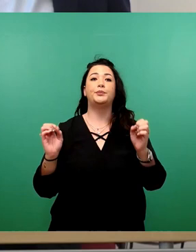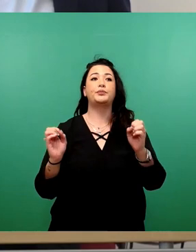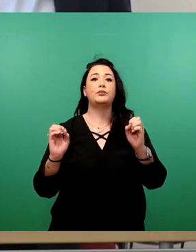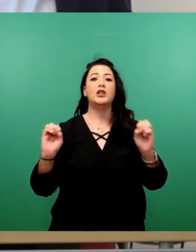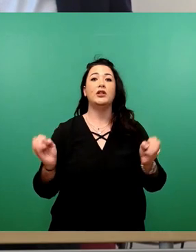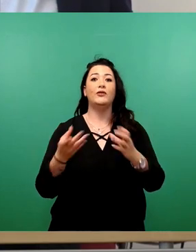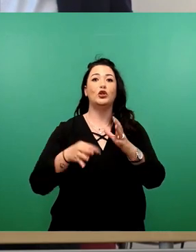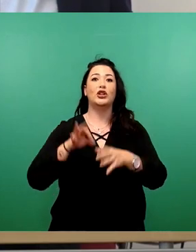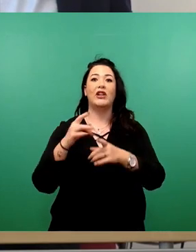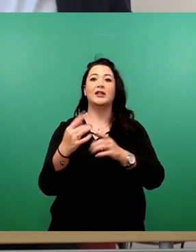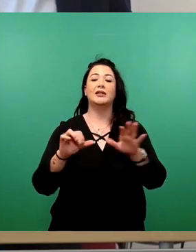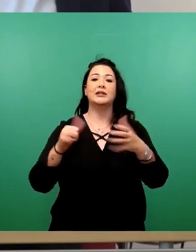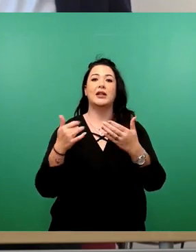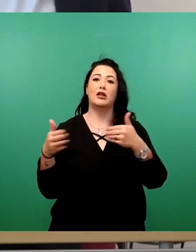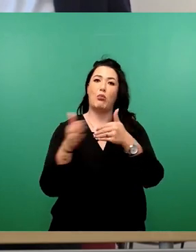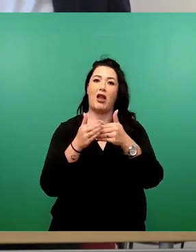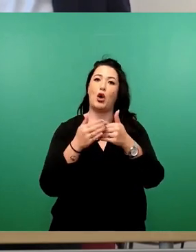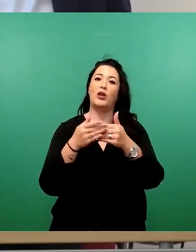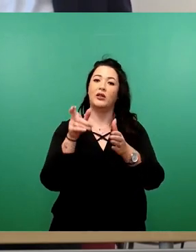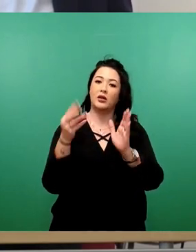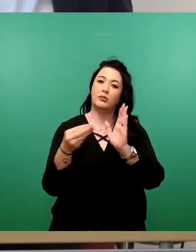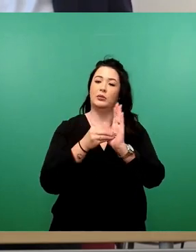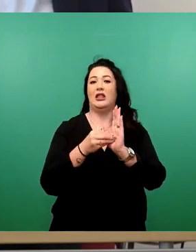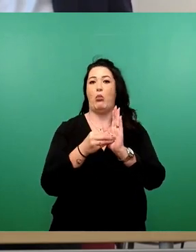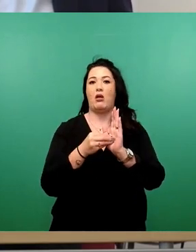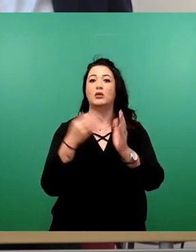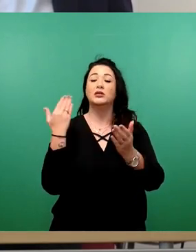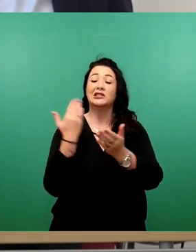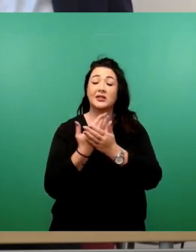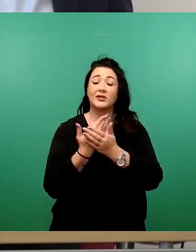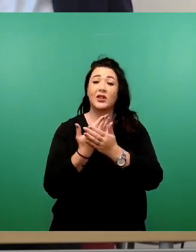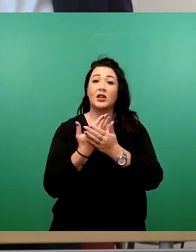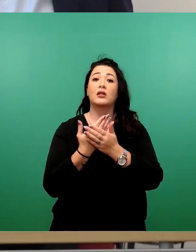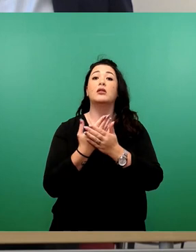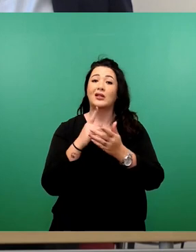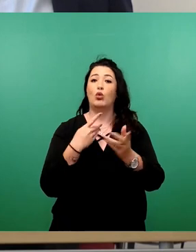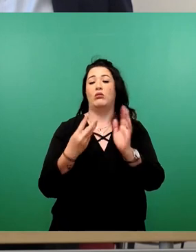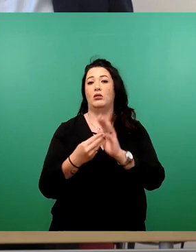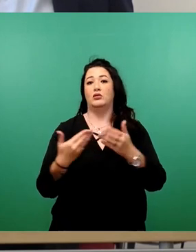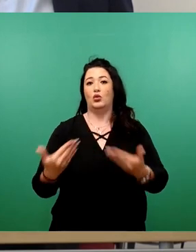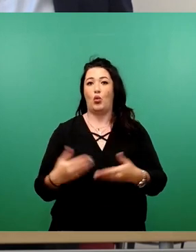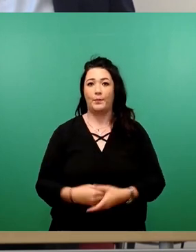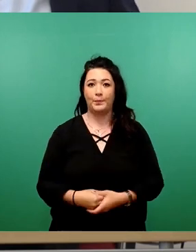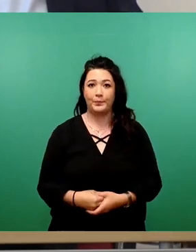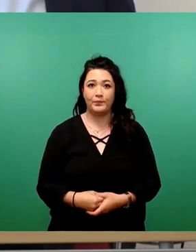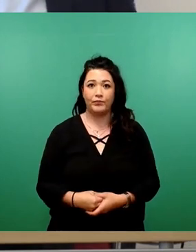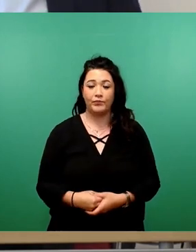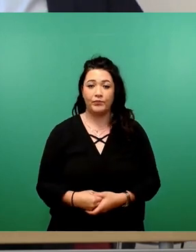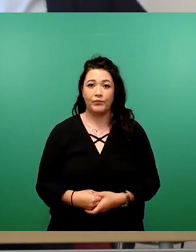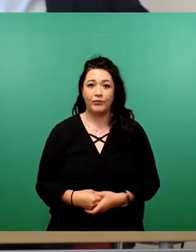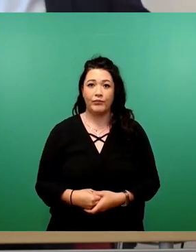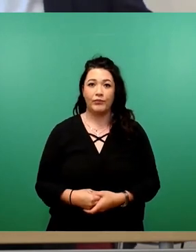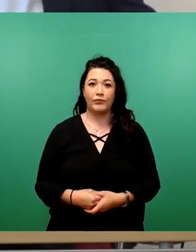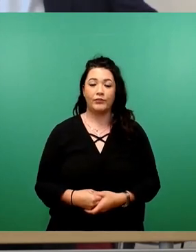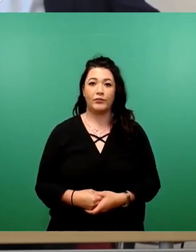Beigeordneten mit enthält, aber immer auch avisiert war. Und das